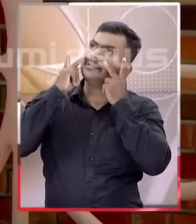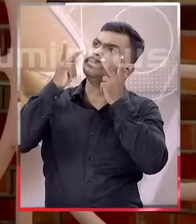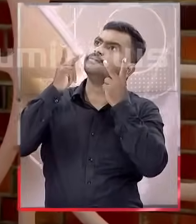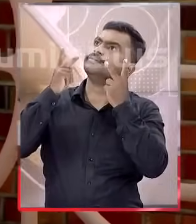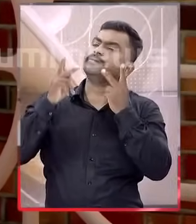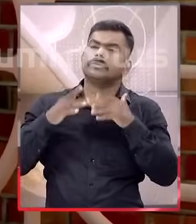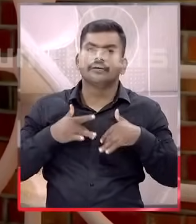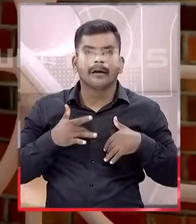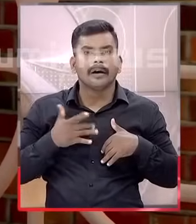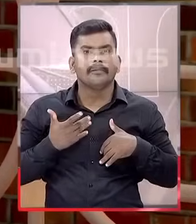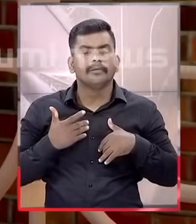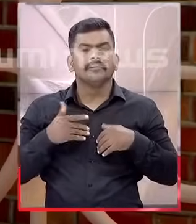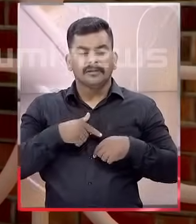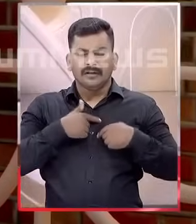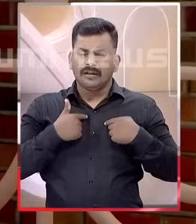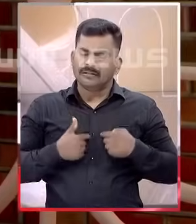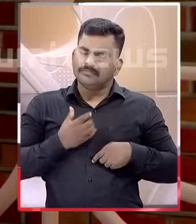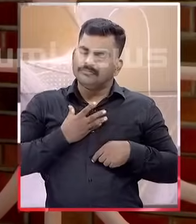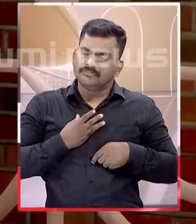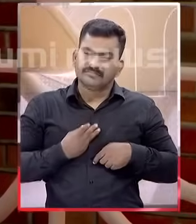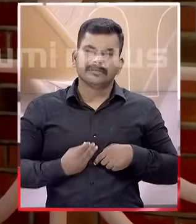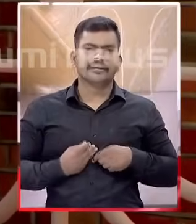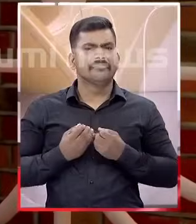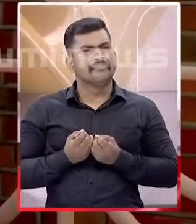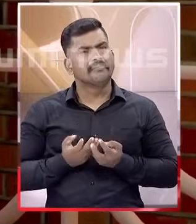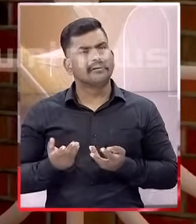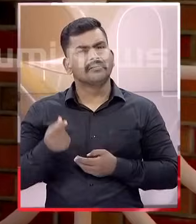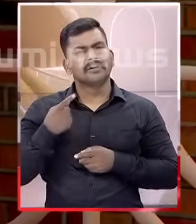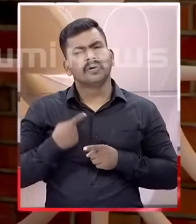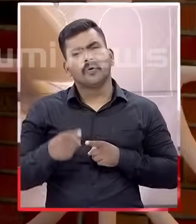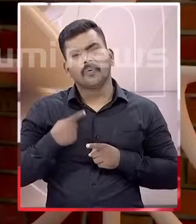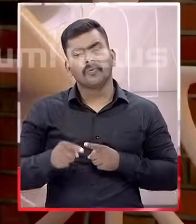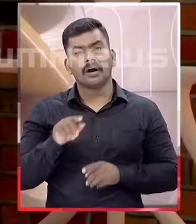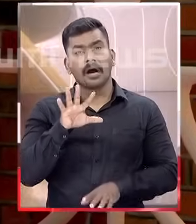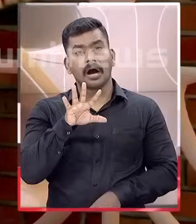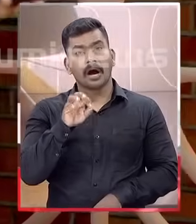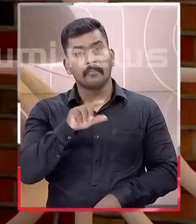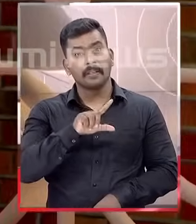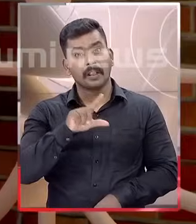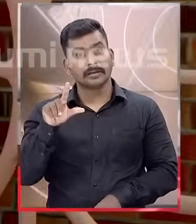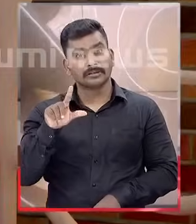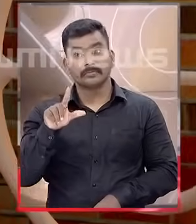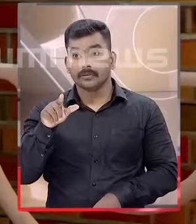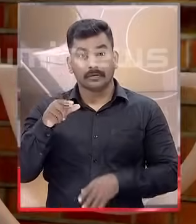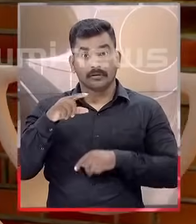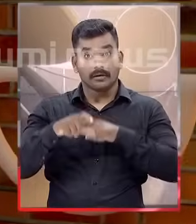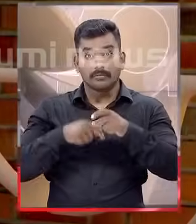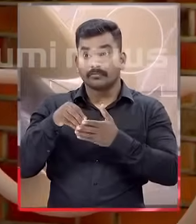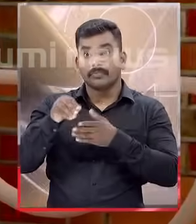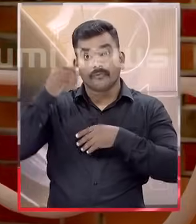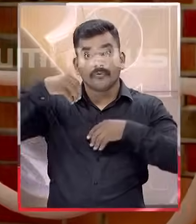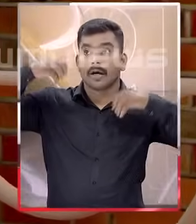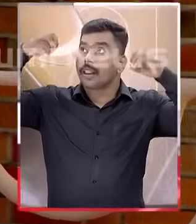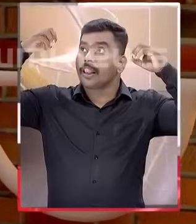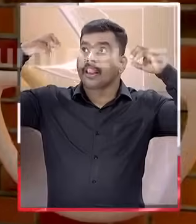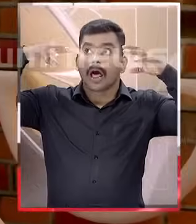കാണാനാണ്. പക്ഷേ മനസ്സ് തെളിയാതെ എത്രയോ ആളുകളുണ്ട്, അതിനുവേണ്ടി ചെലവാക്കുന്ന പൈസ 50 ലക്ഷം രൂപ ഊരാലുങ്കലിന് കൊടുത്തേക്കാണ് ലൈറ്റ് ഇടാൻ. അതിന്റെ